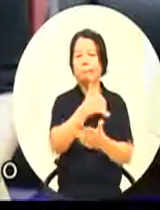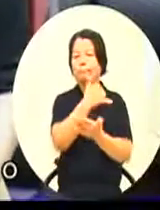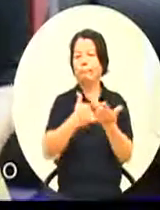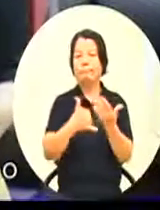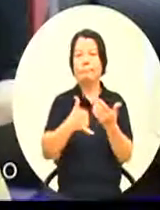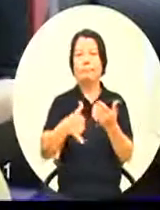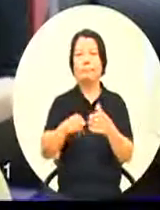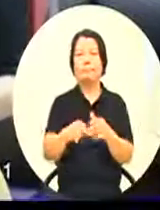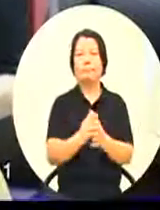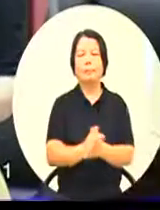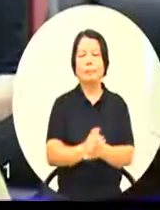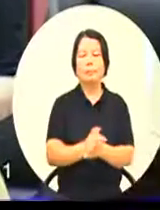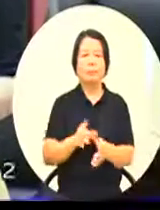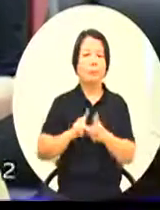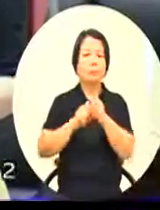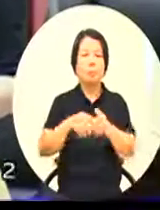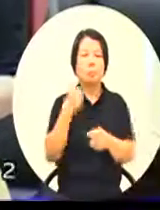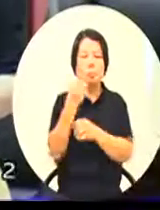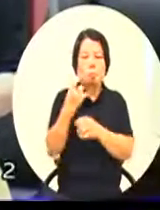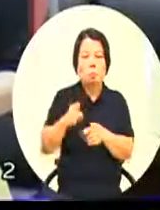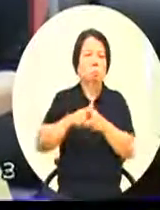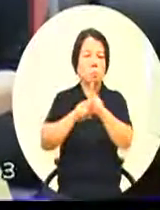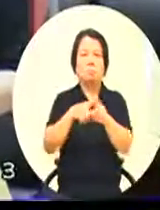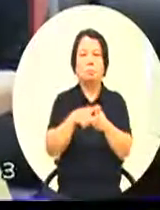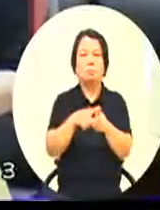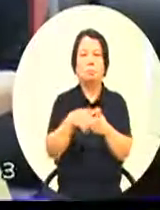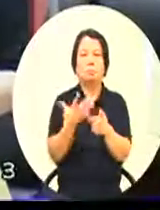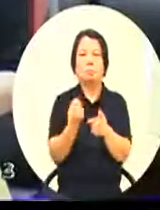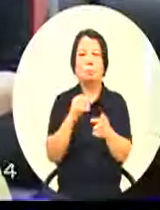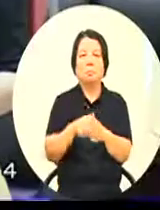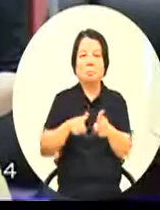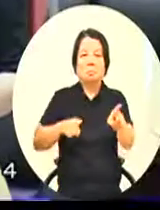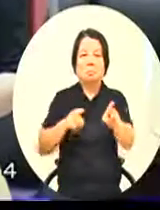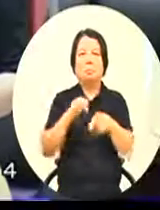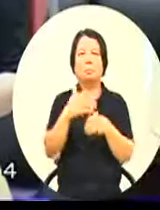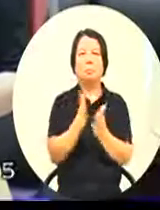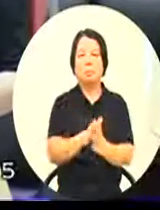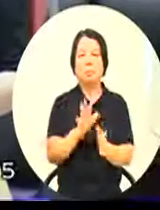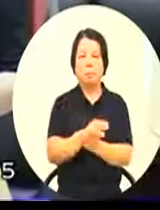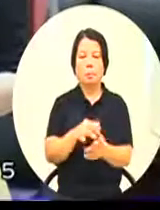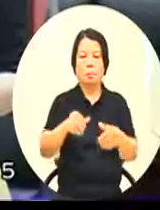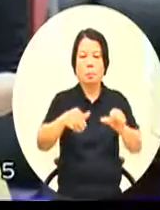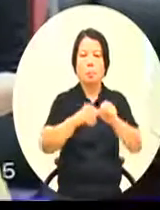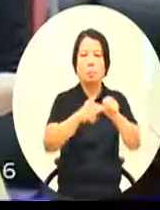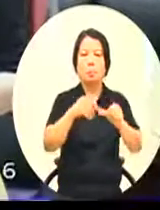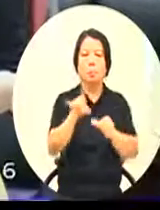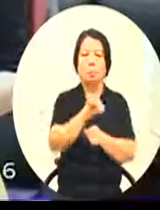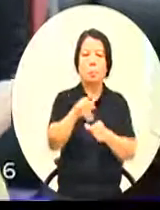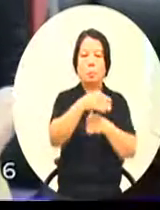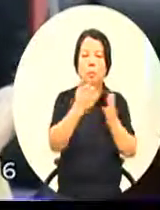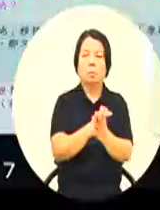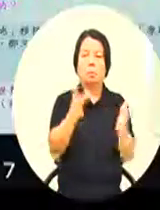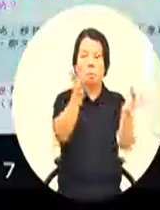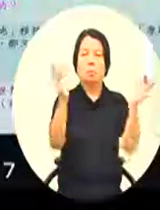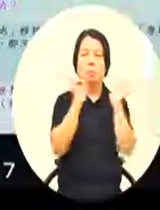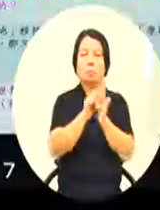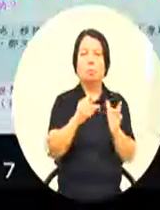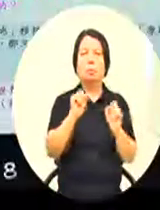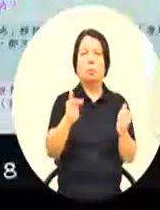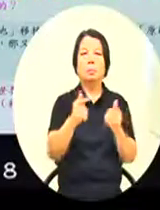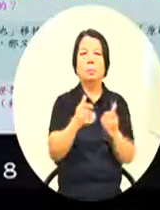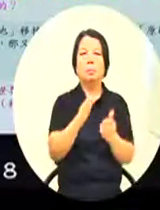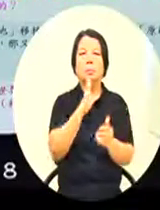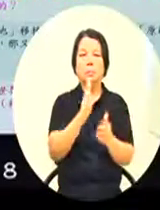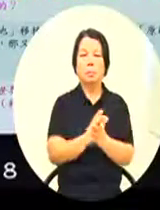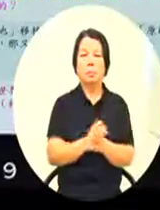跟不上时代，不晓得为什么。第五个谎言， 森林公园不等于水泥公园，这是